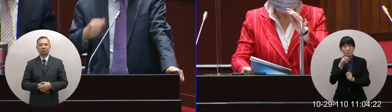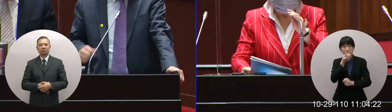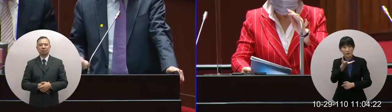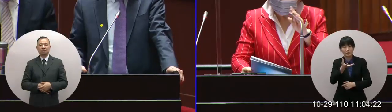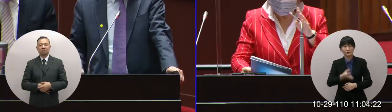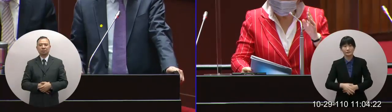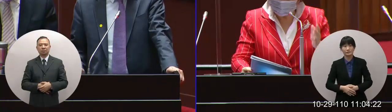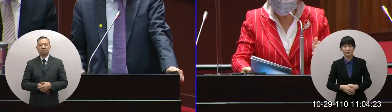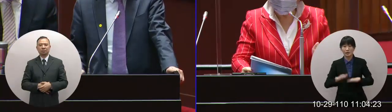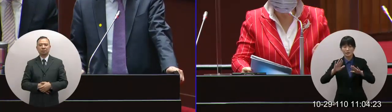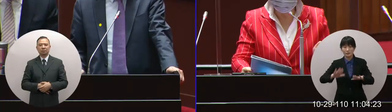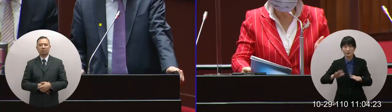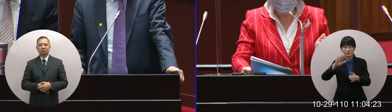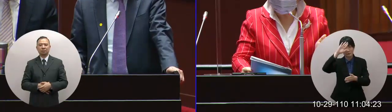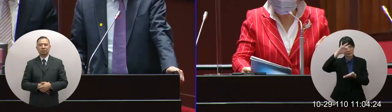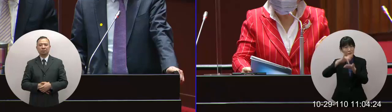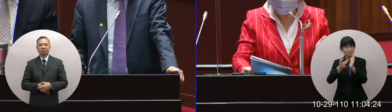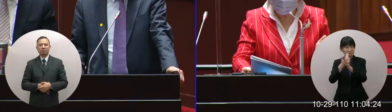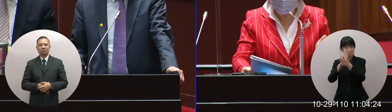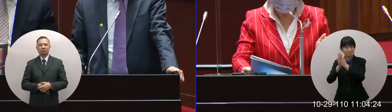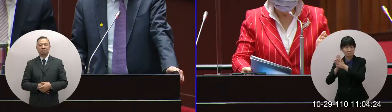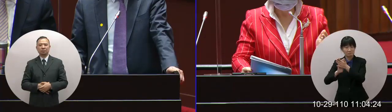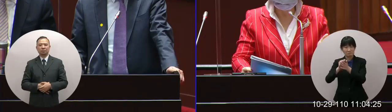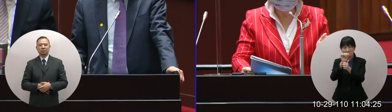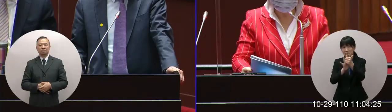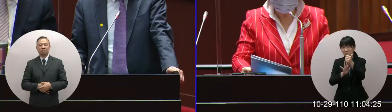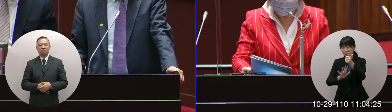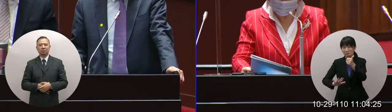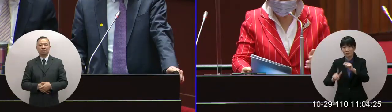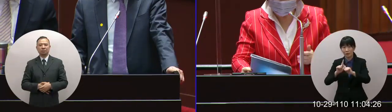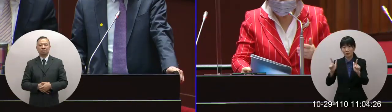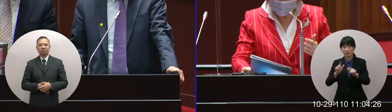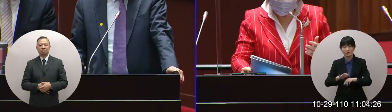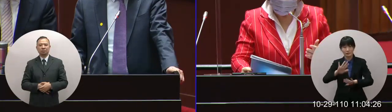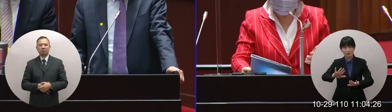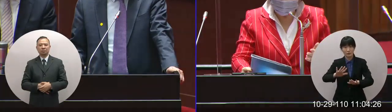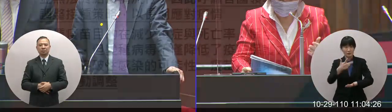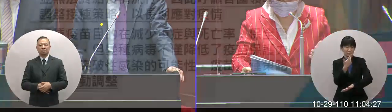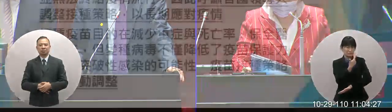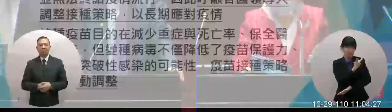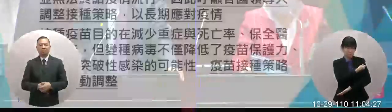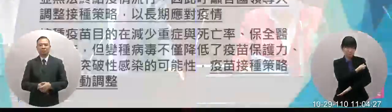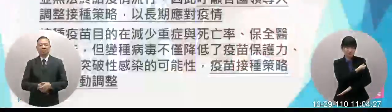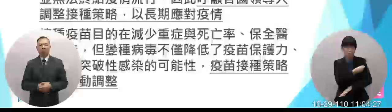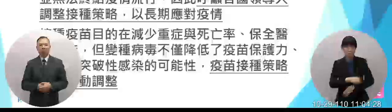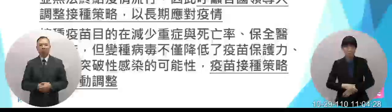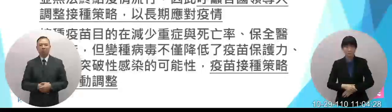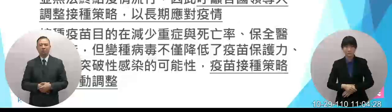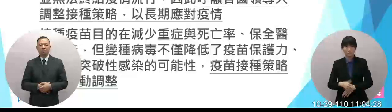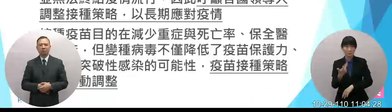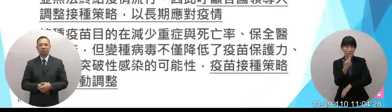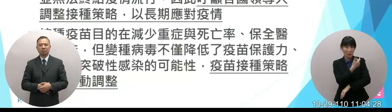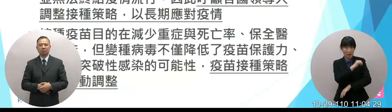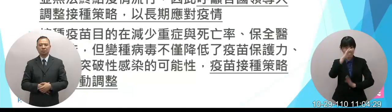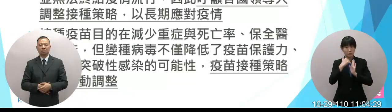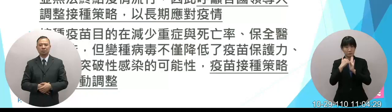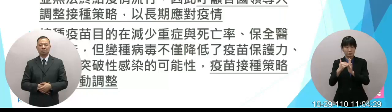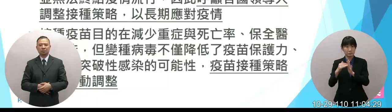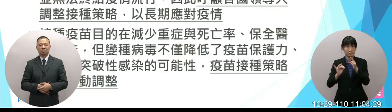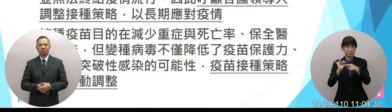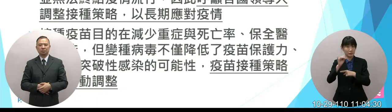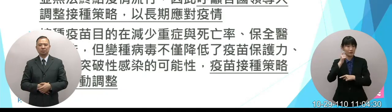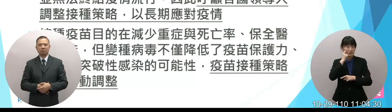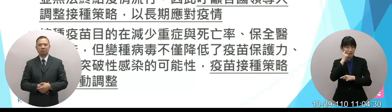种目前有变种病毒的肆虐之下，疫苗并没有办法终结疫情的持续流